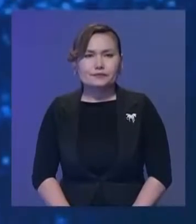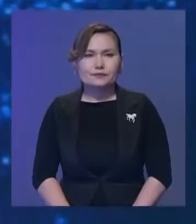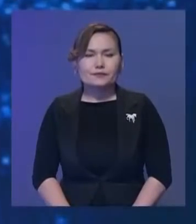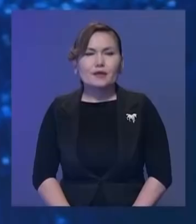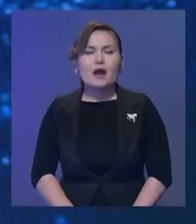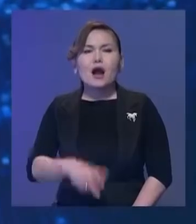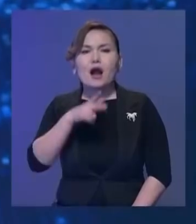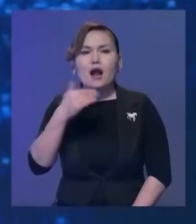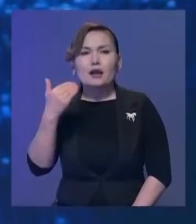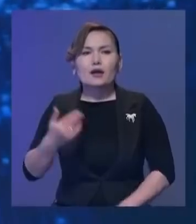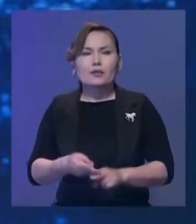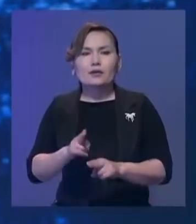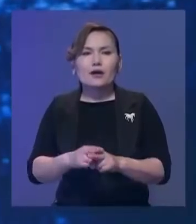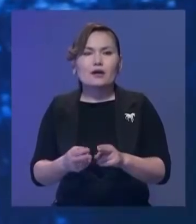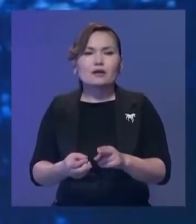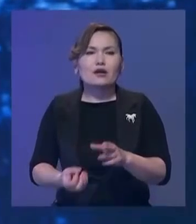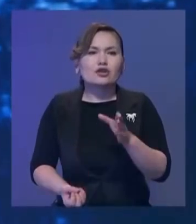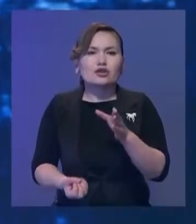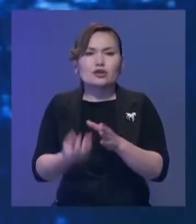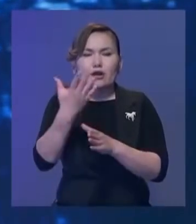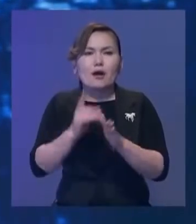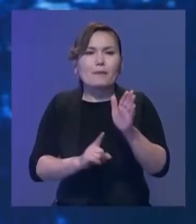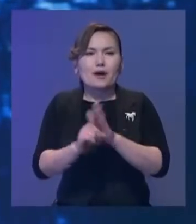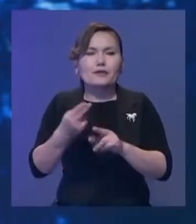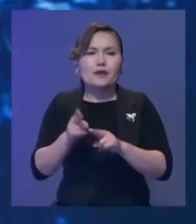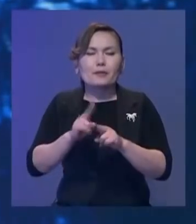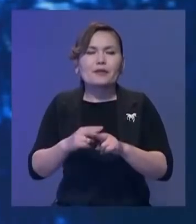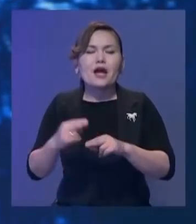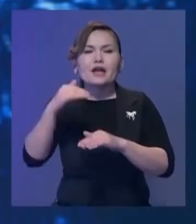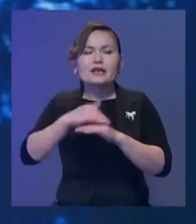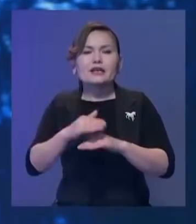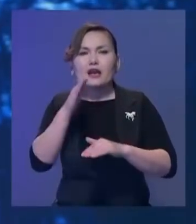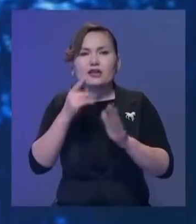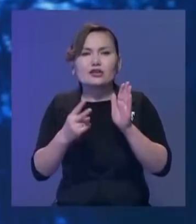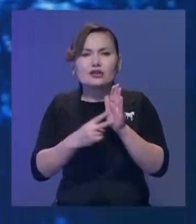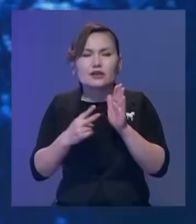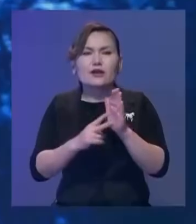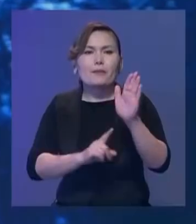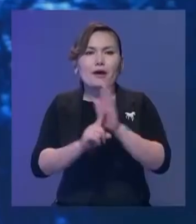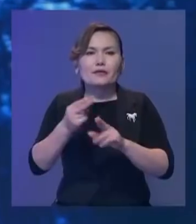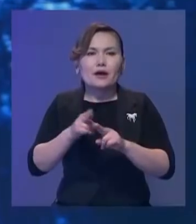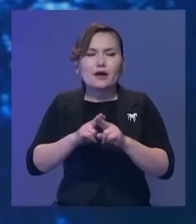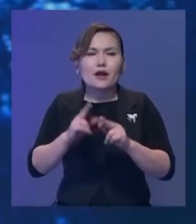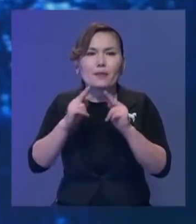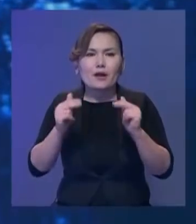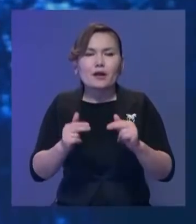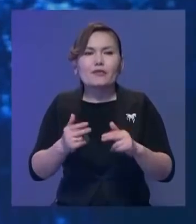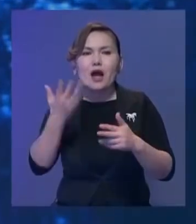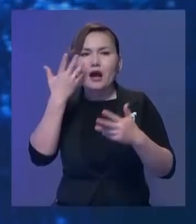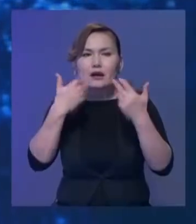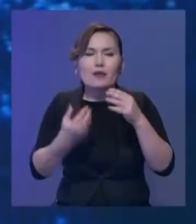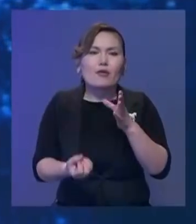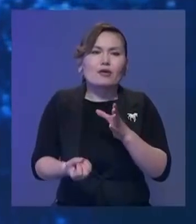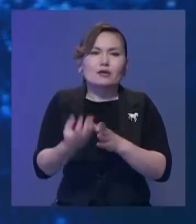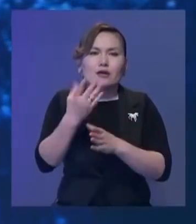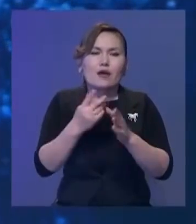Ал Сеулде жарық шоуы басталды. Кешкі сағат 7-ден бастап, Тондамун Дизайн Плаза ғимаратында түрлі түсті композиция